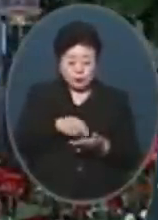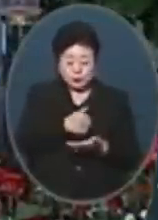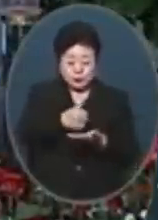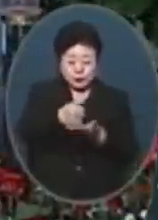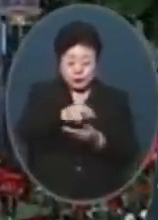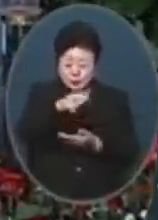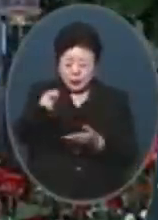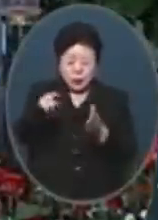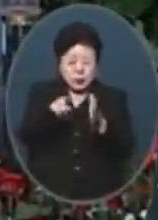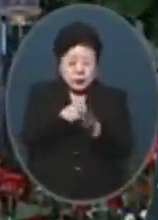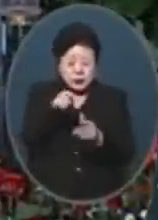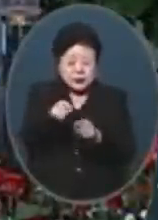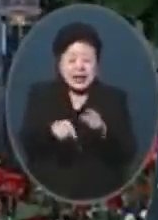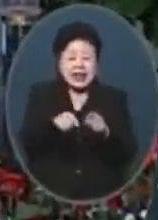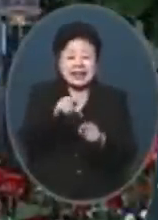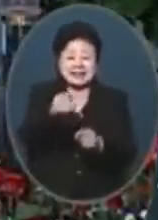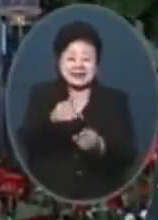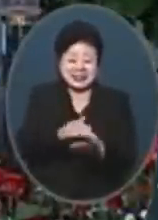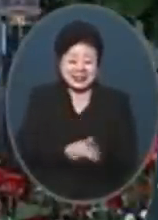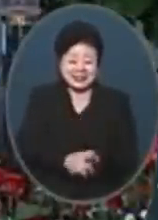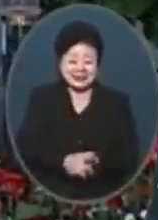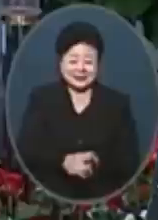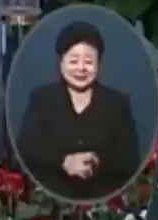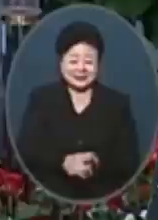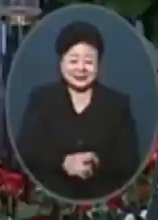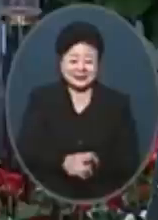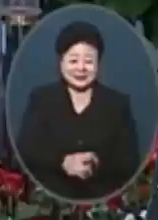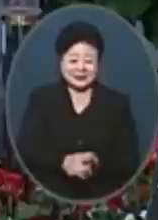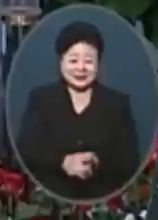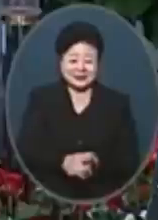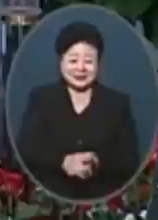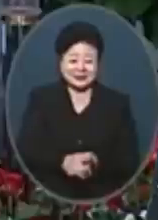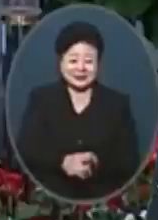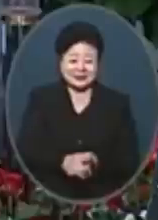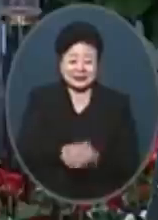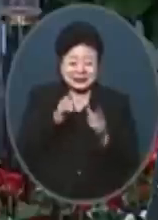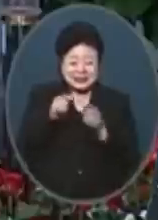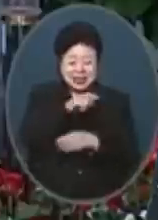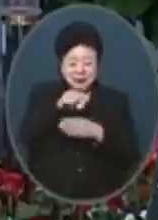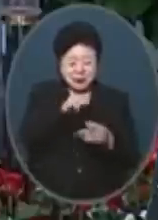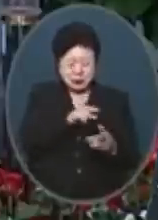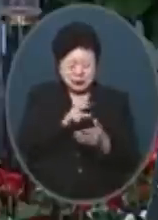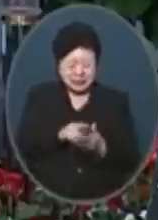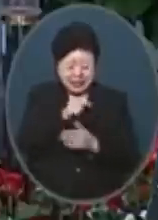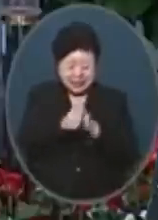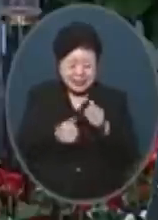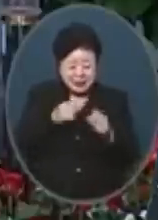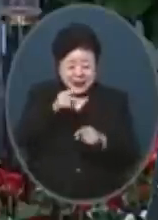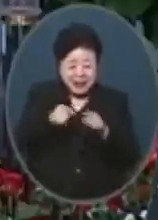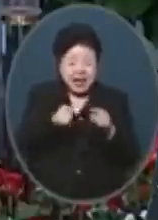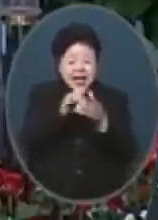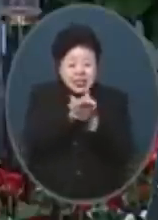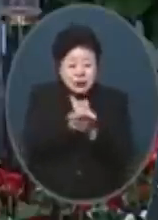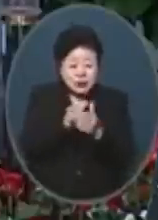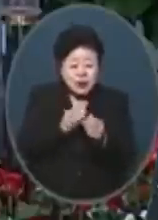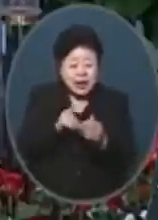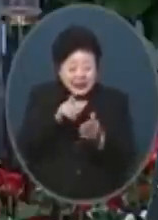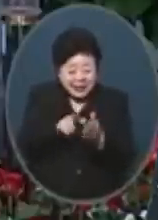주님을 바라보고 믿음으로 나아가야만 합니다. 맞삶의 모든 순간에 하나님께 나아가 기도로